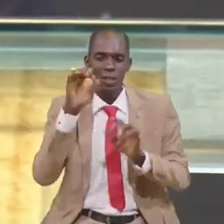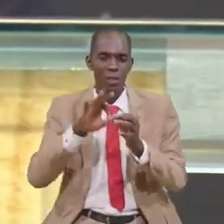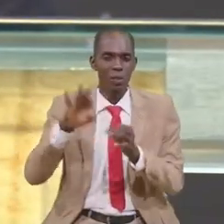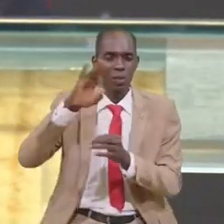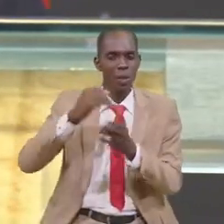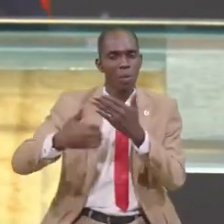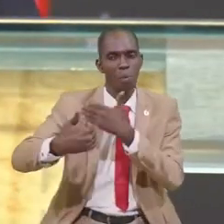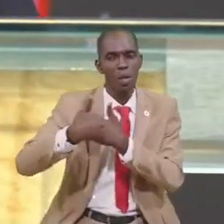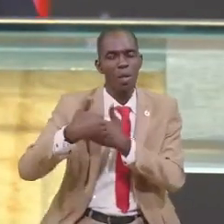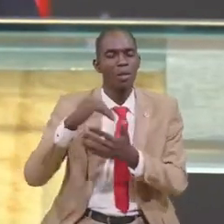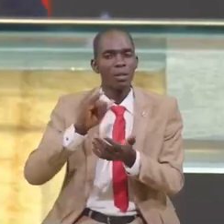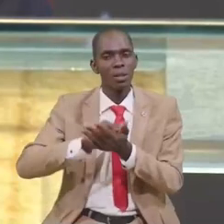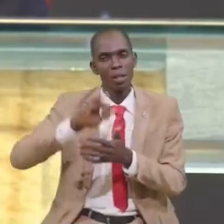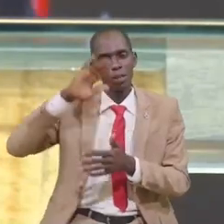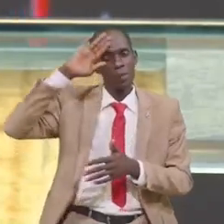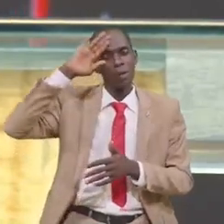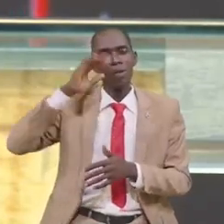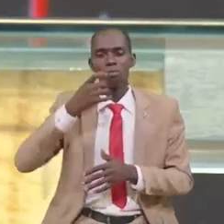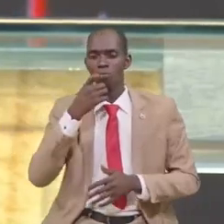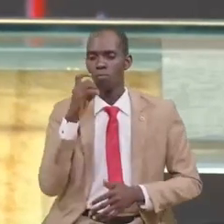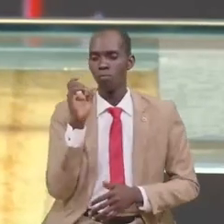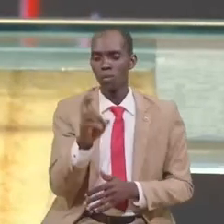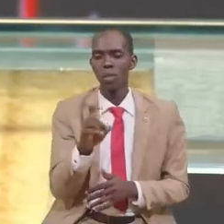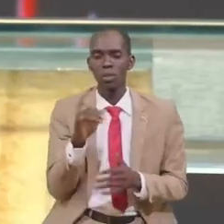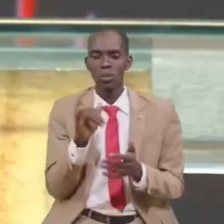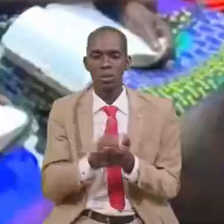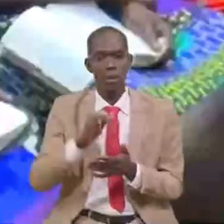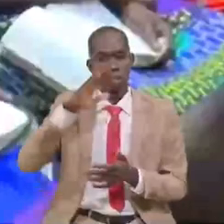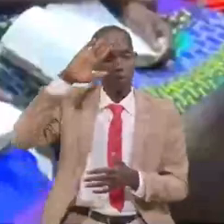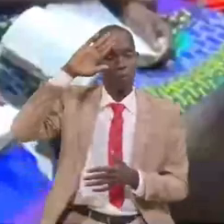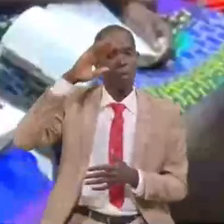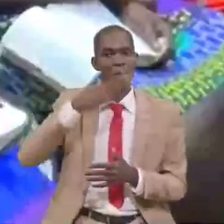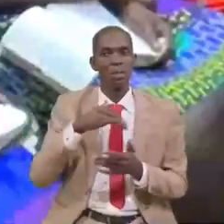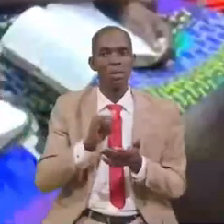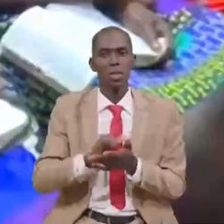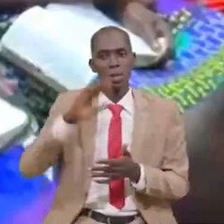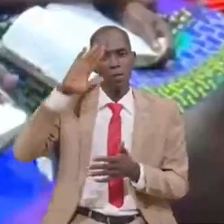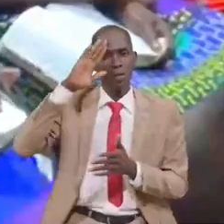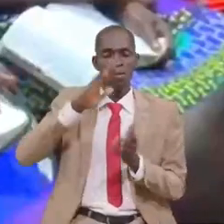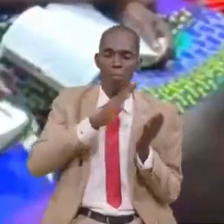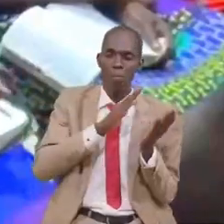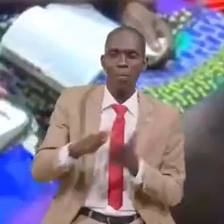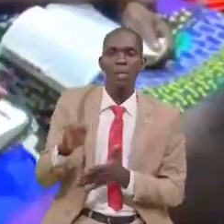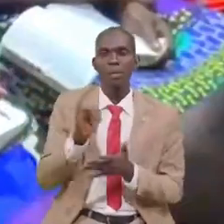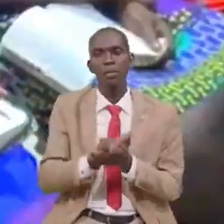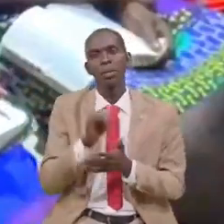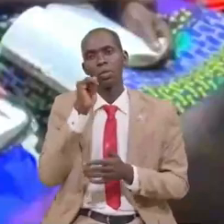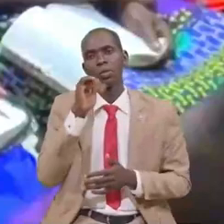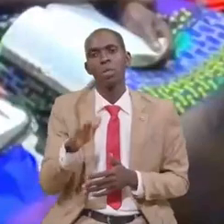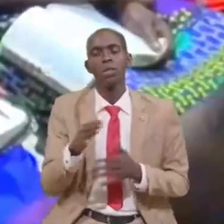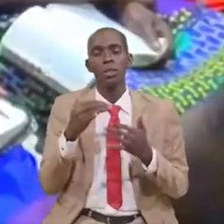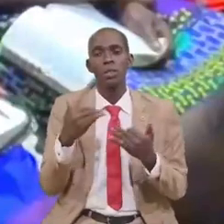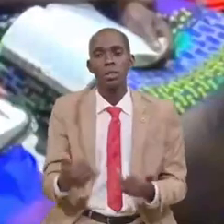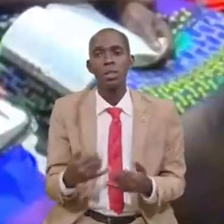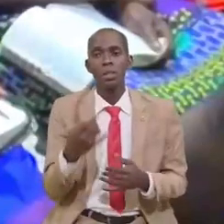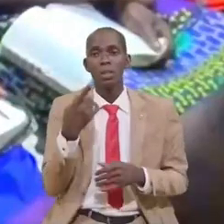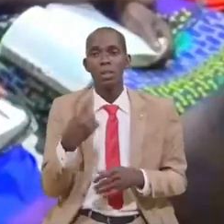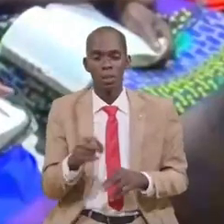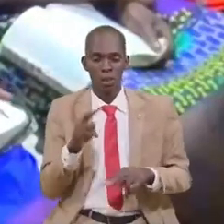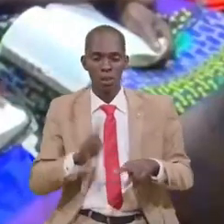menaça la fièvre et la fièvre la quitta. La fièvre la quitta. Maintenant,